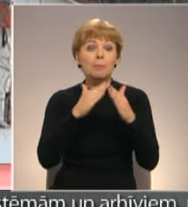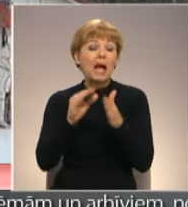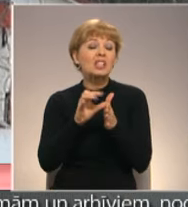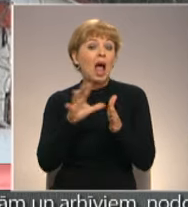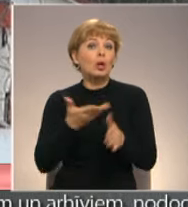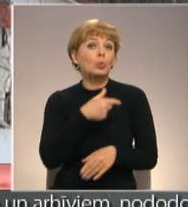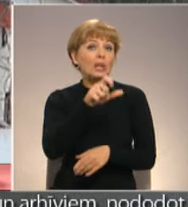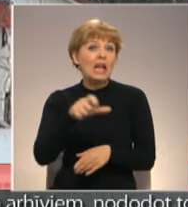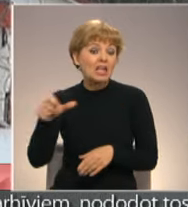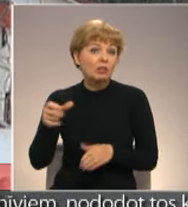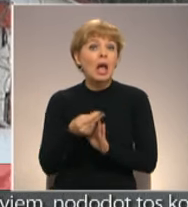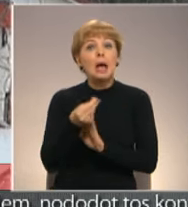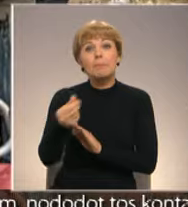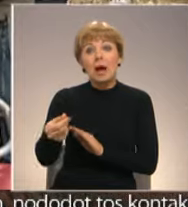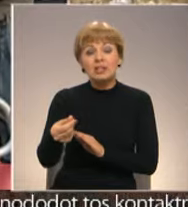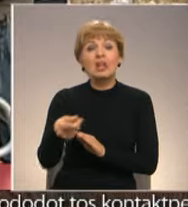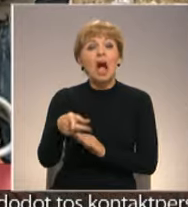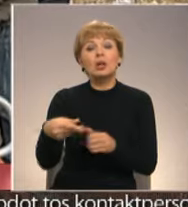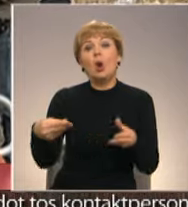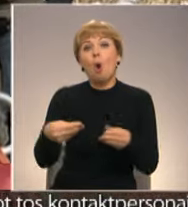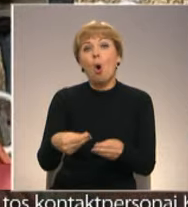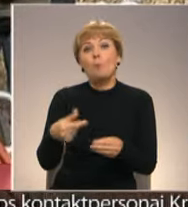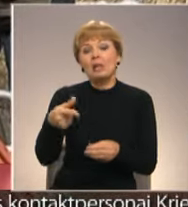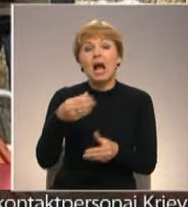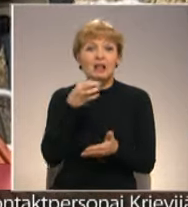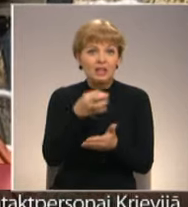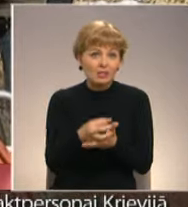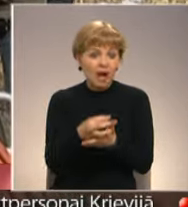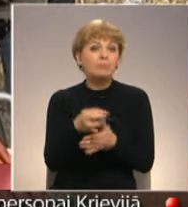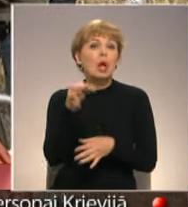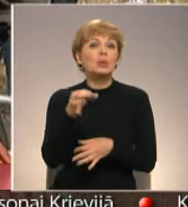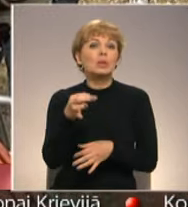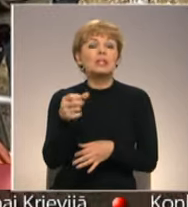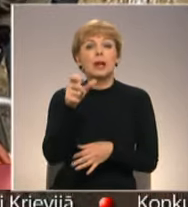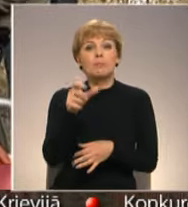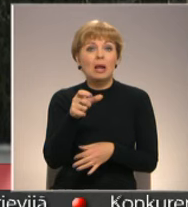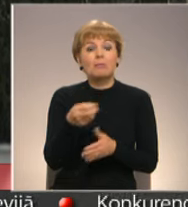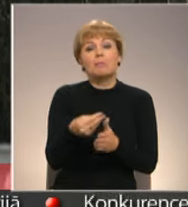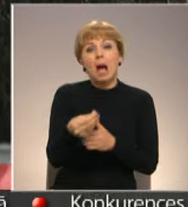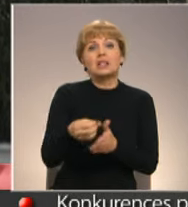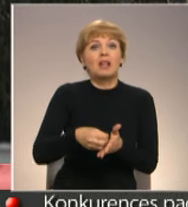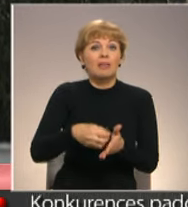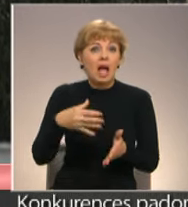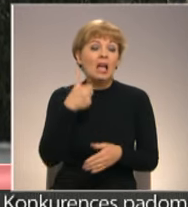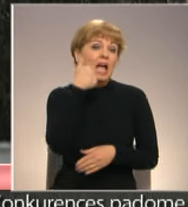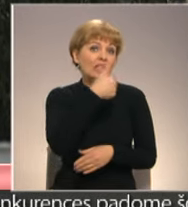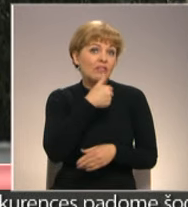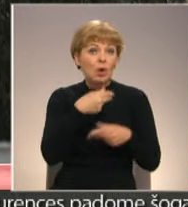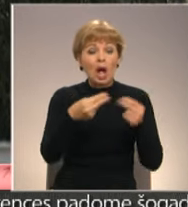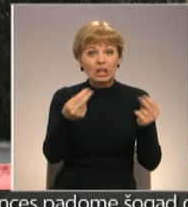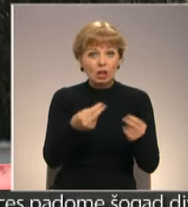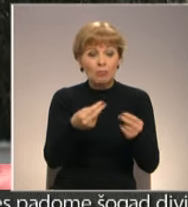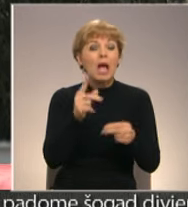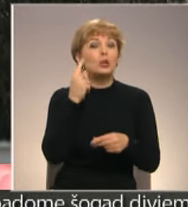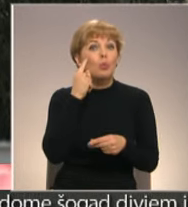elektrību iedzīvotāji norēķinās ar kooperatīvu, kas, tā kā ir juridiska persona, viņiem izmaksā dārgāk. Par individuāliem līgumiem varēs